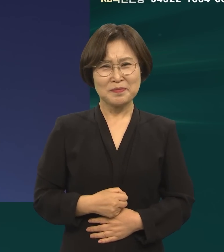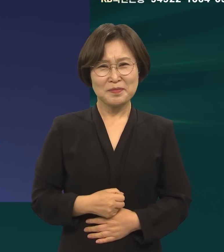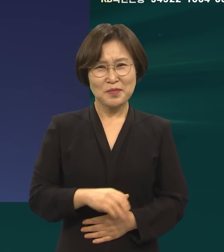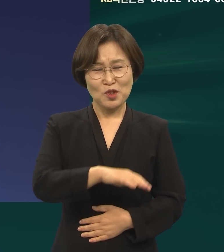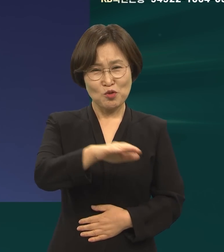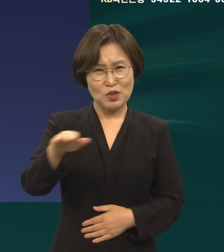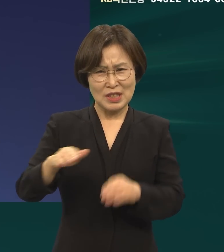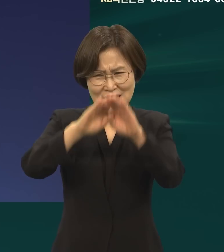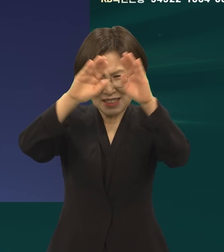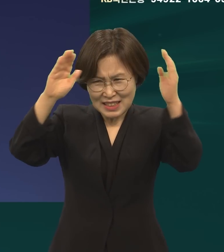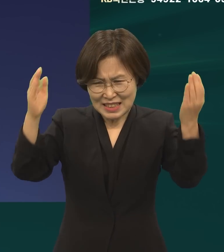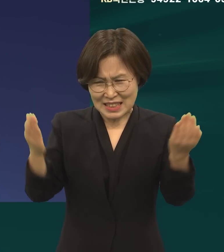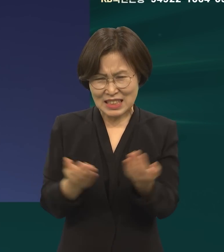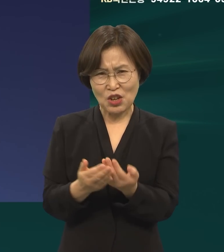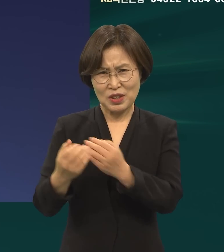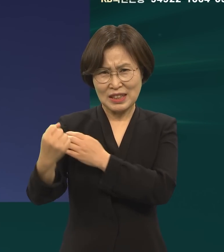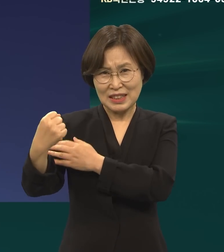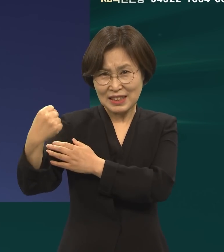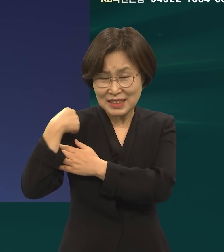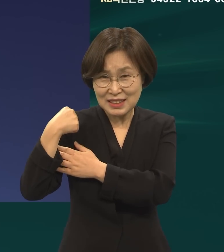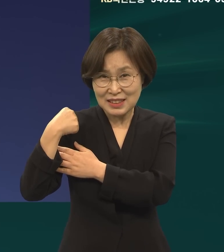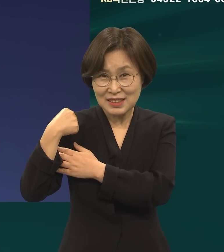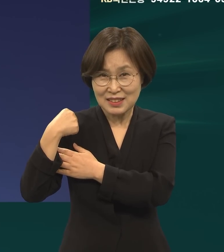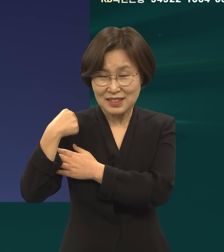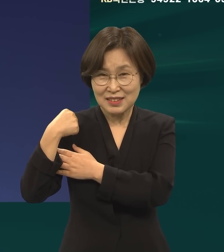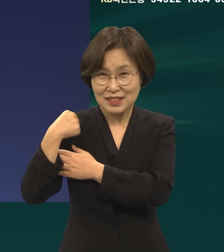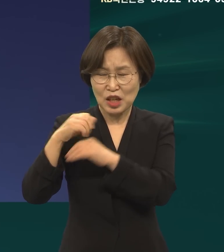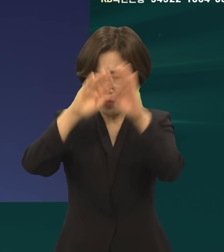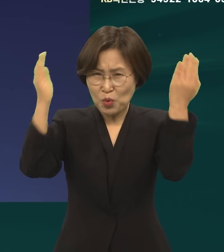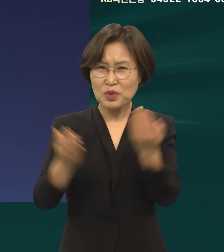우리는 전능은 다 행하는 것만 전능으로 이해하죠.